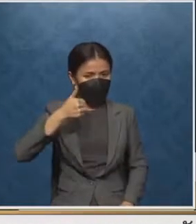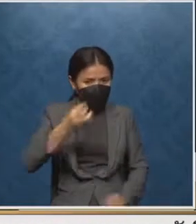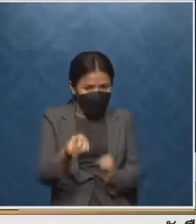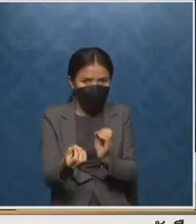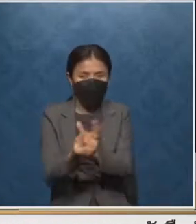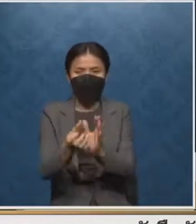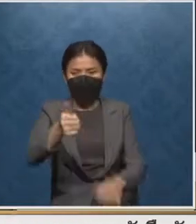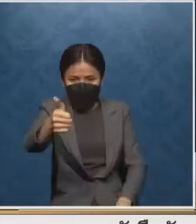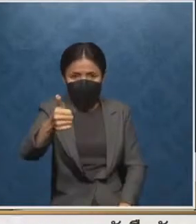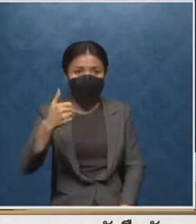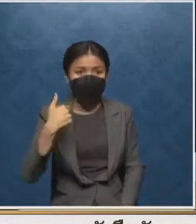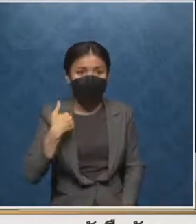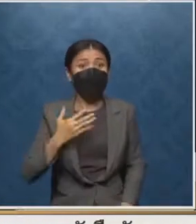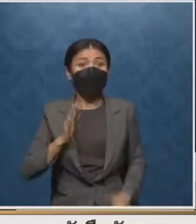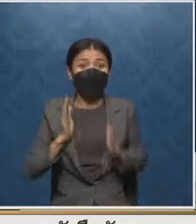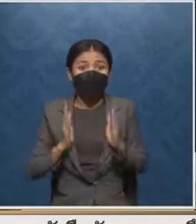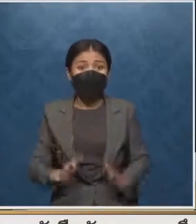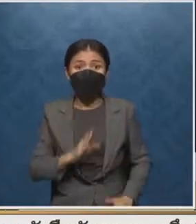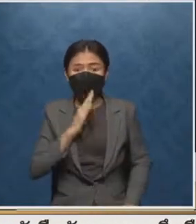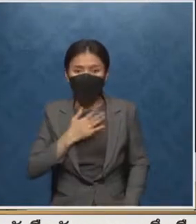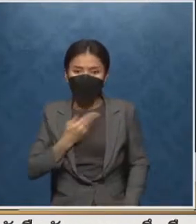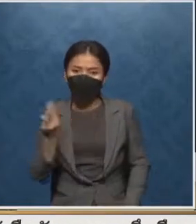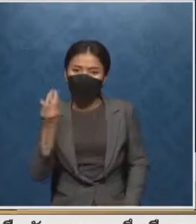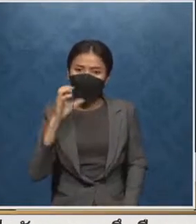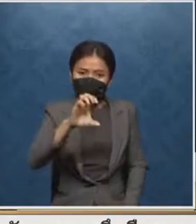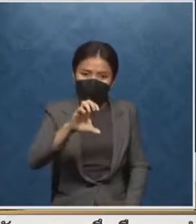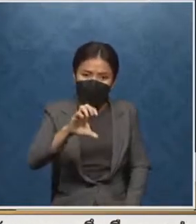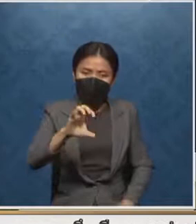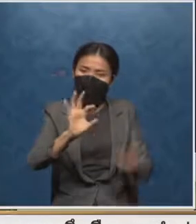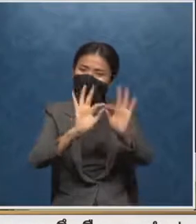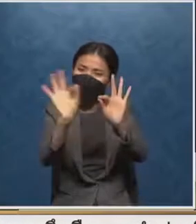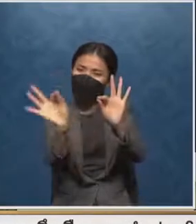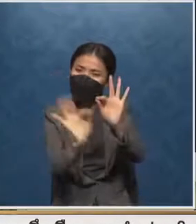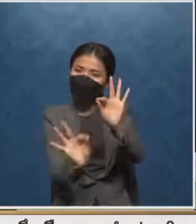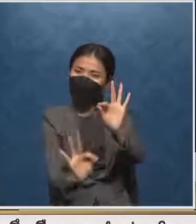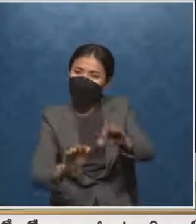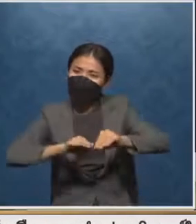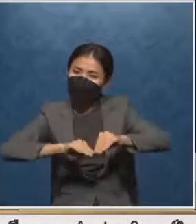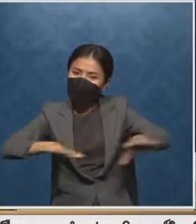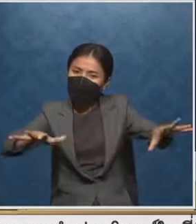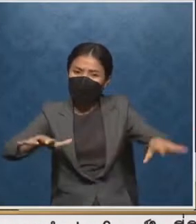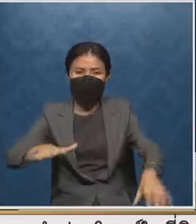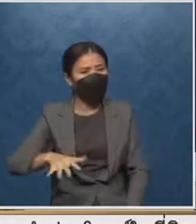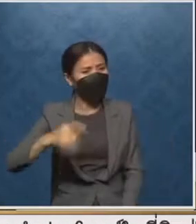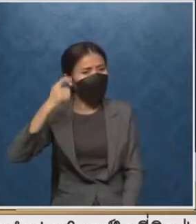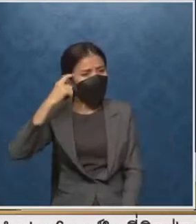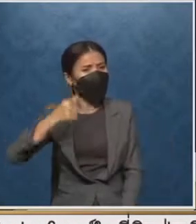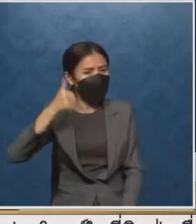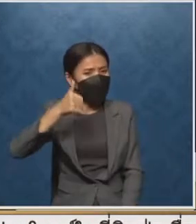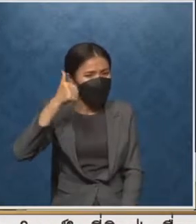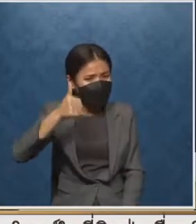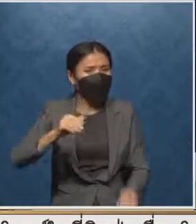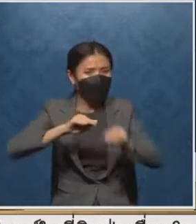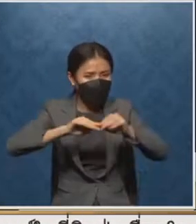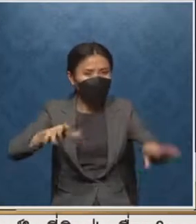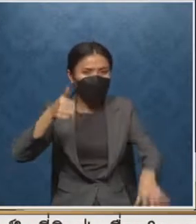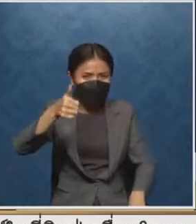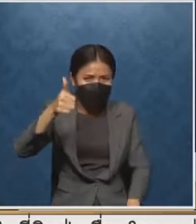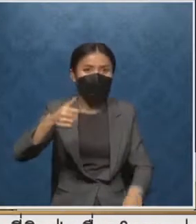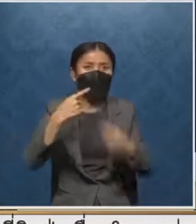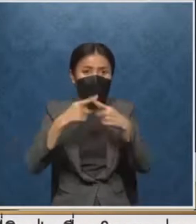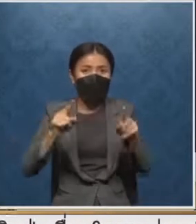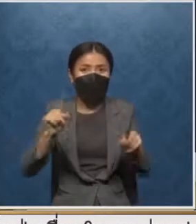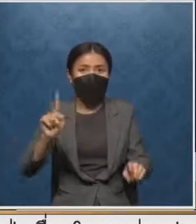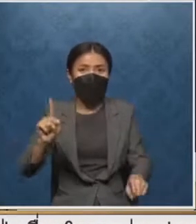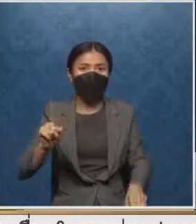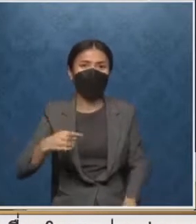องจะดูดีหรือเกิดภาพลักษณ์ที่ดีบางทีมุมแมลงย้อนกลับมาทำให้เกิดความเสื่อมเสียได้เป็นอันม